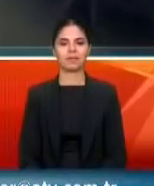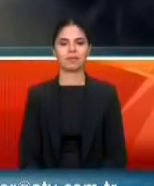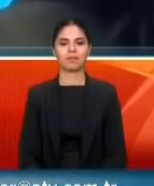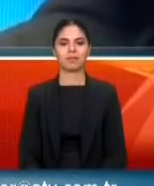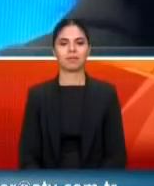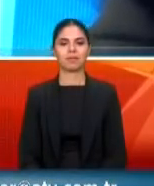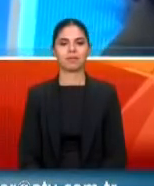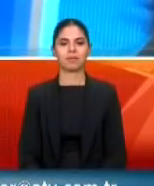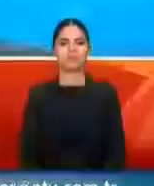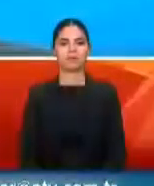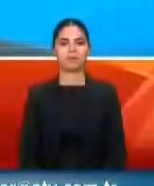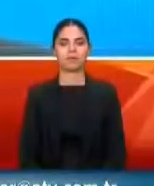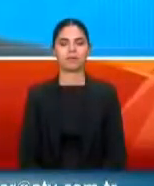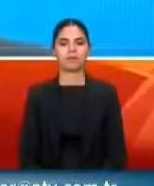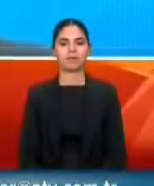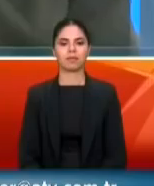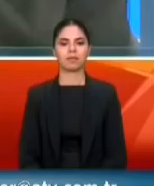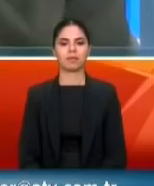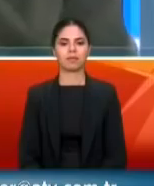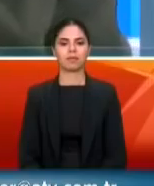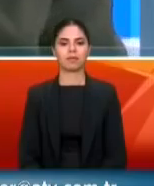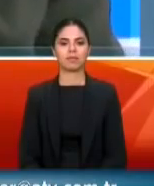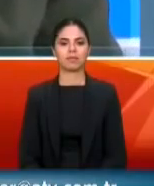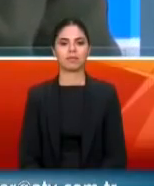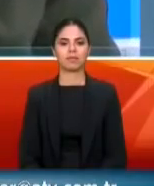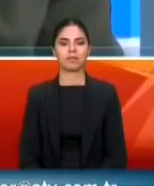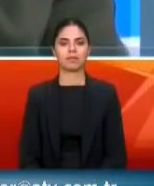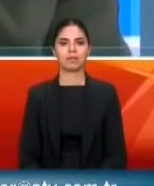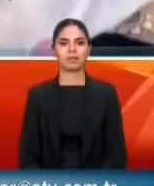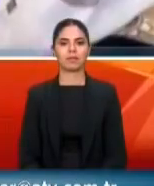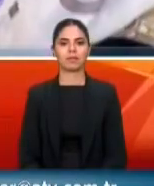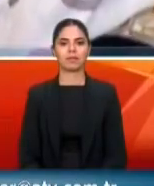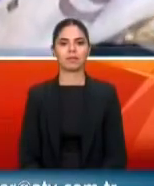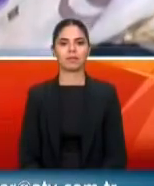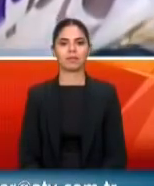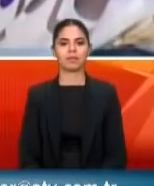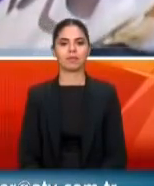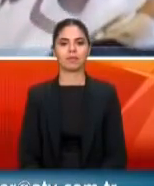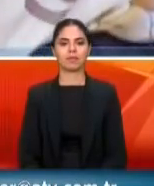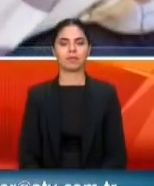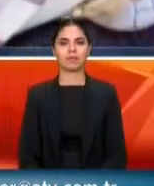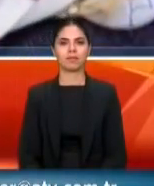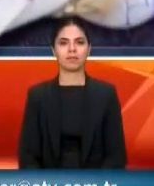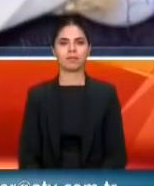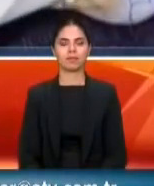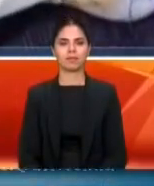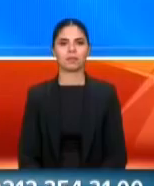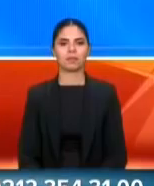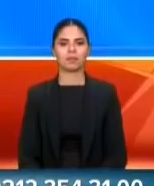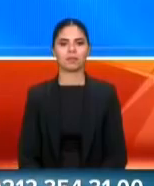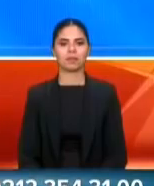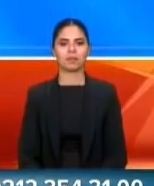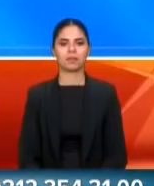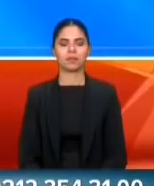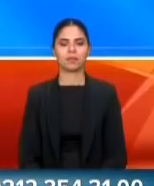Şeker kız kendi de Anthony ile evlendi. Bunu diyen Liza hapşirikten geberdi. Niye bakmadık Müjgan abla?